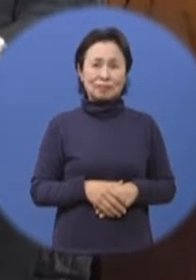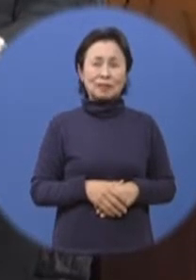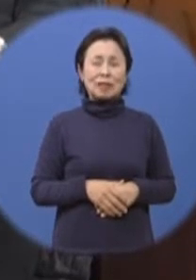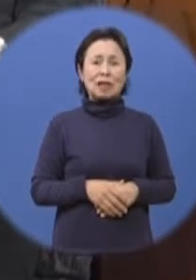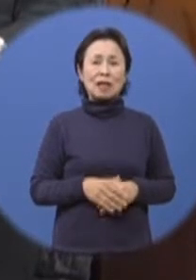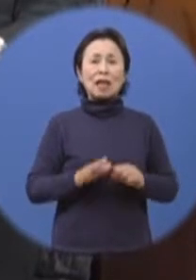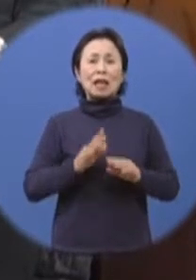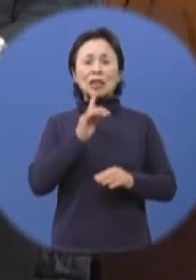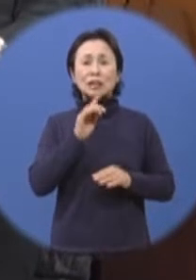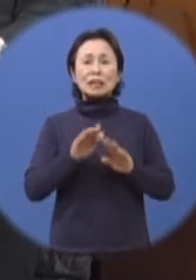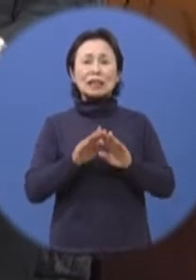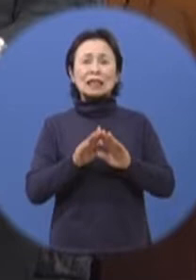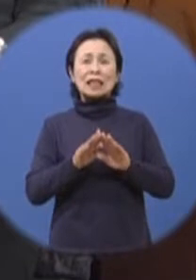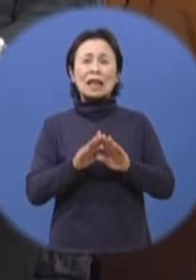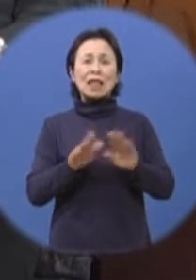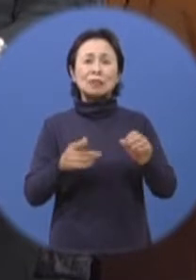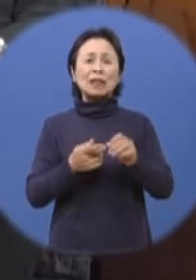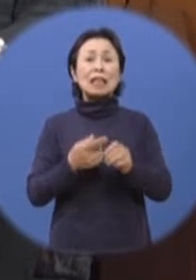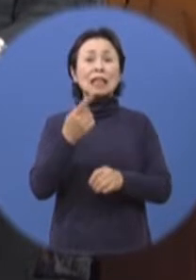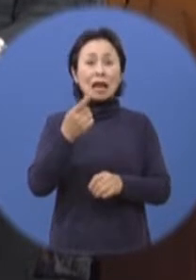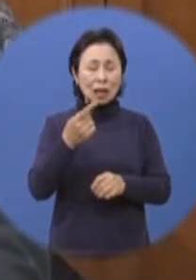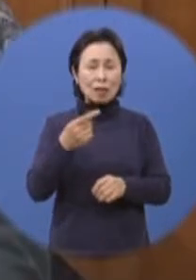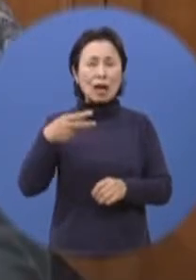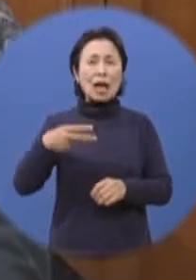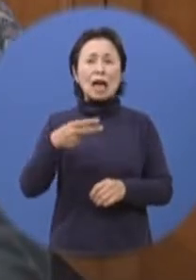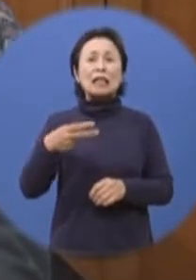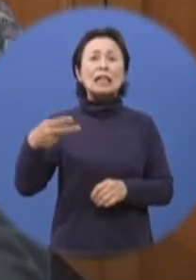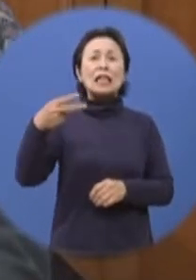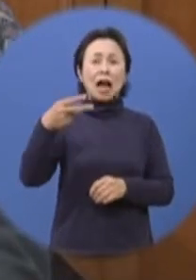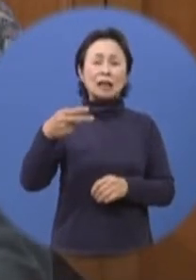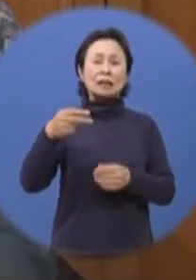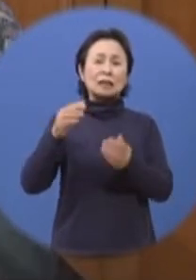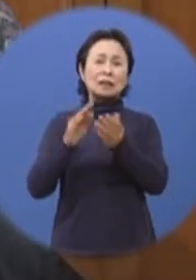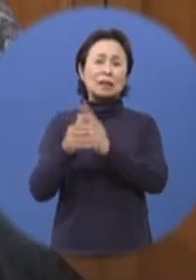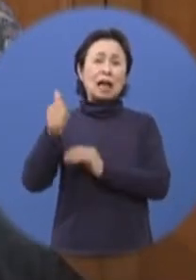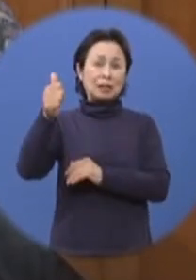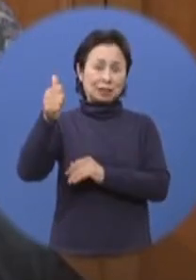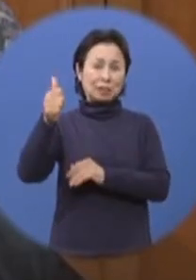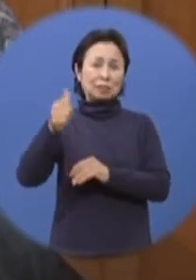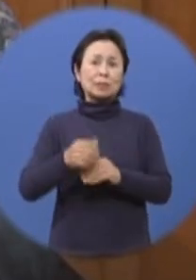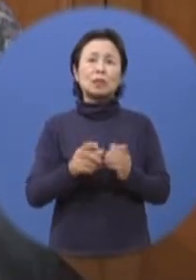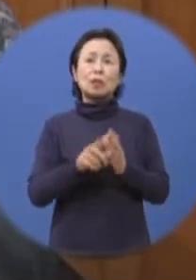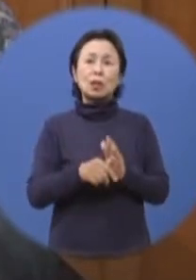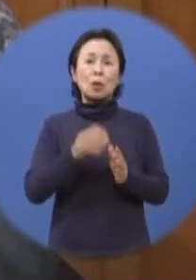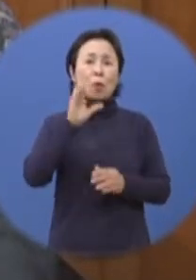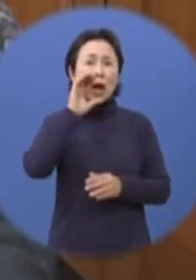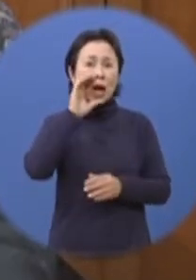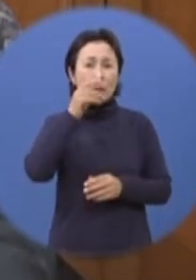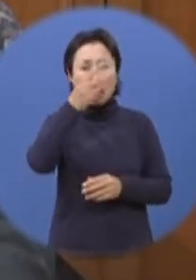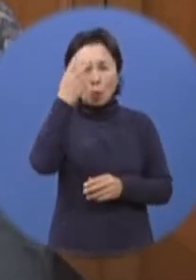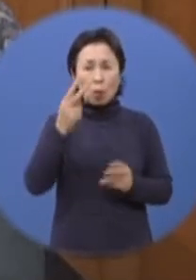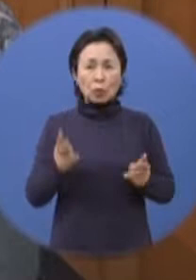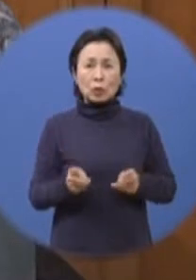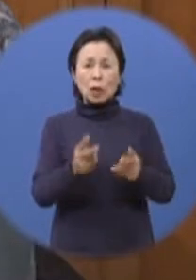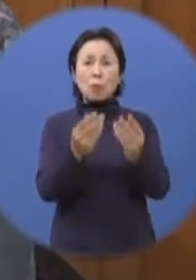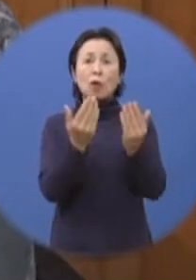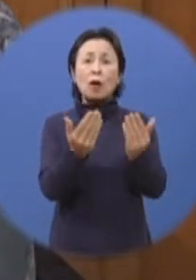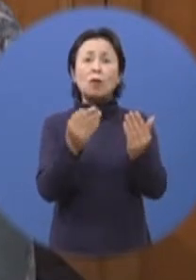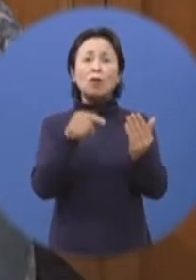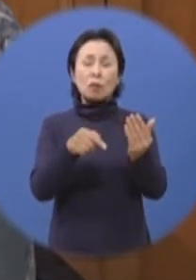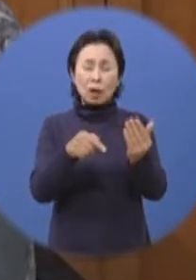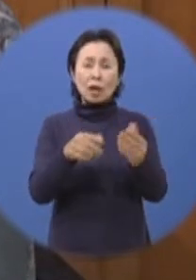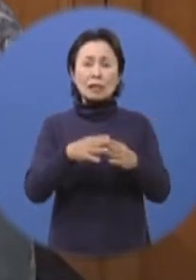ねその時に和歌山高専が全国高専ロボットコンテストって何そこで